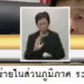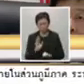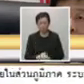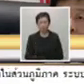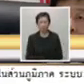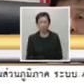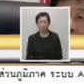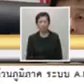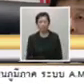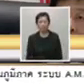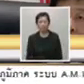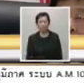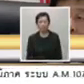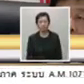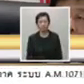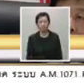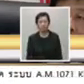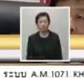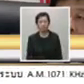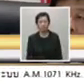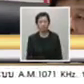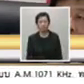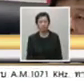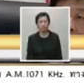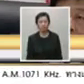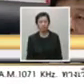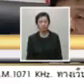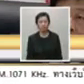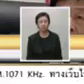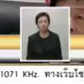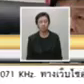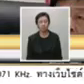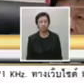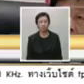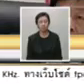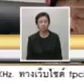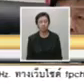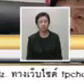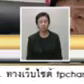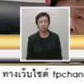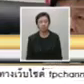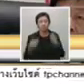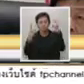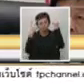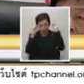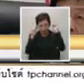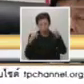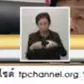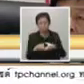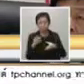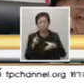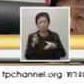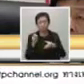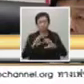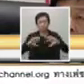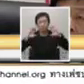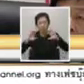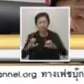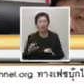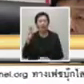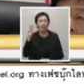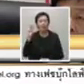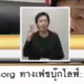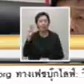ครับคือหลังจากที่ท่านนายกนะครับนำคณะรัฐมนตรีจะถวายสัตว์ที่ไม่ถูกต้องครบถ้วนตามรัฐธรรม